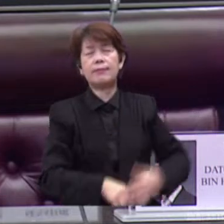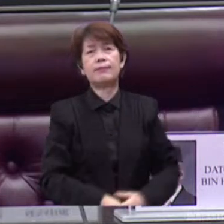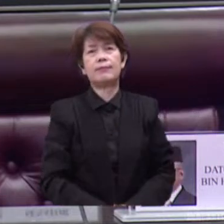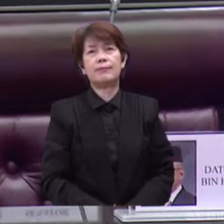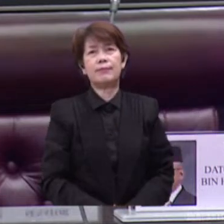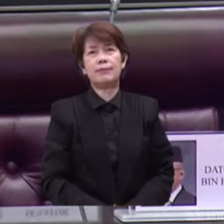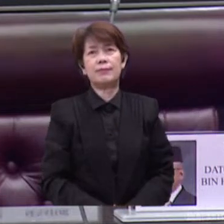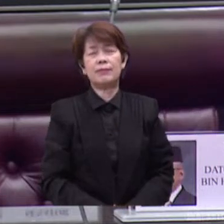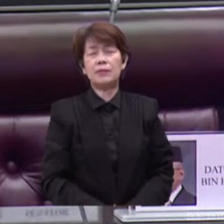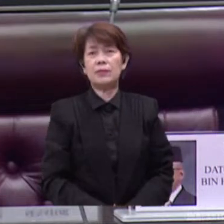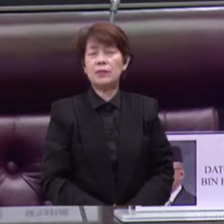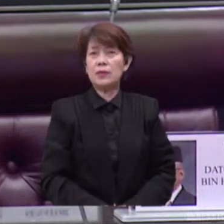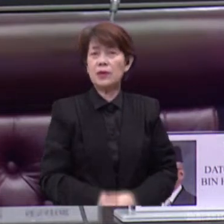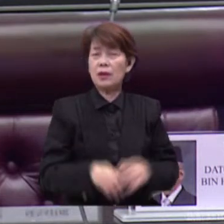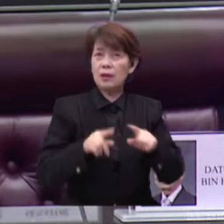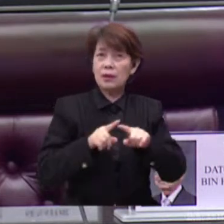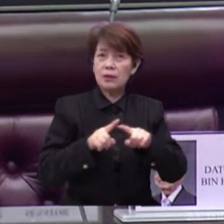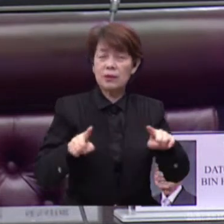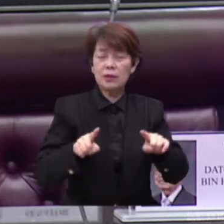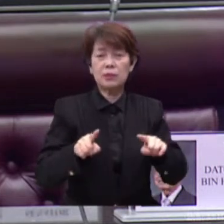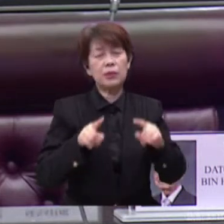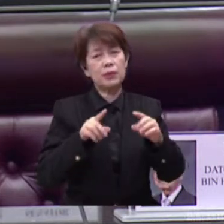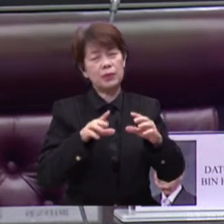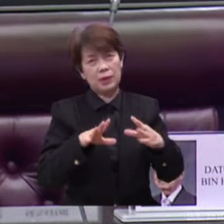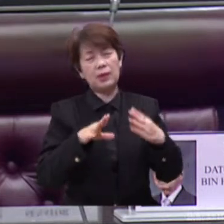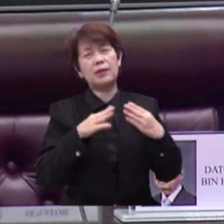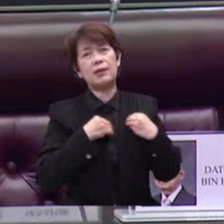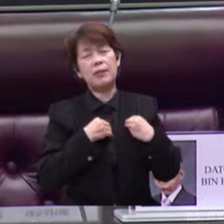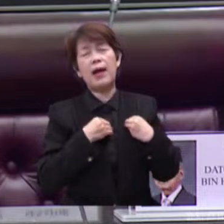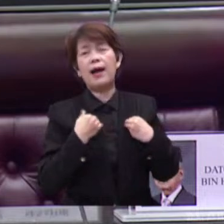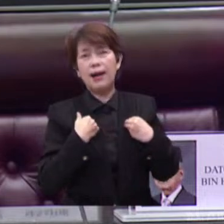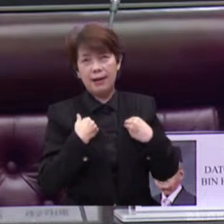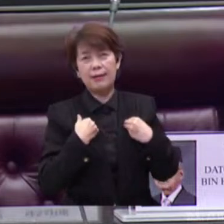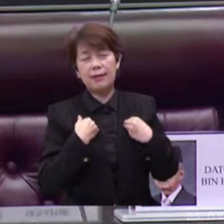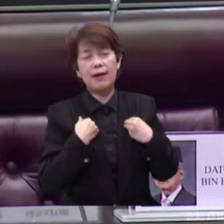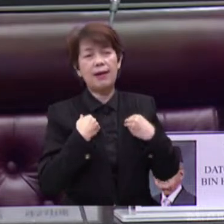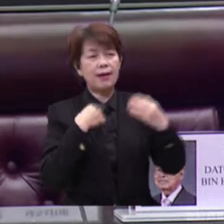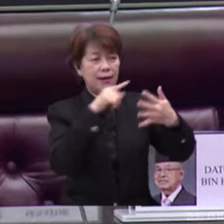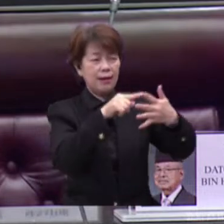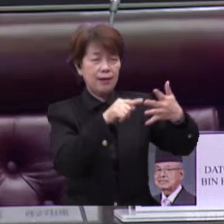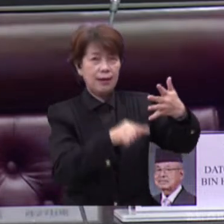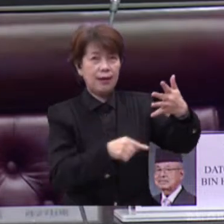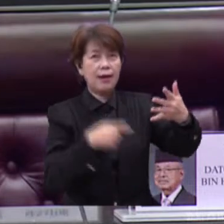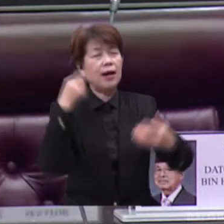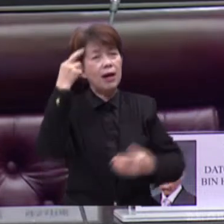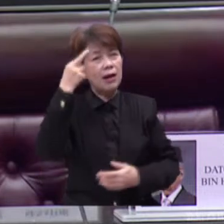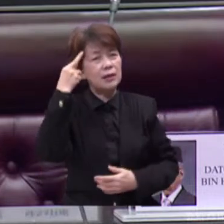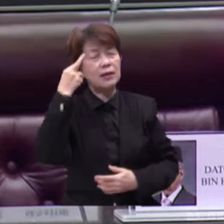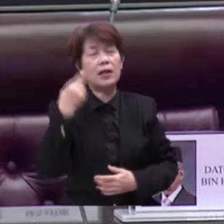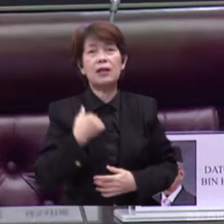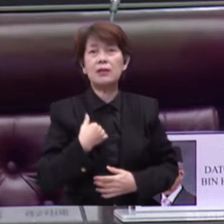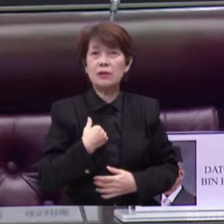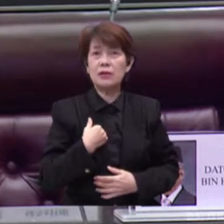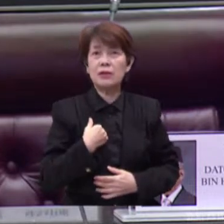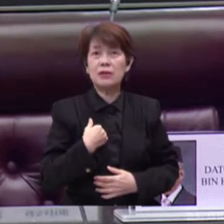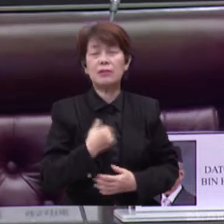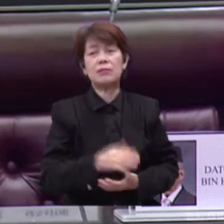tetapi kita pun ada alasan-alasan Allah tertentu misalkan